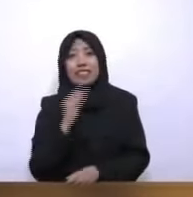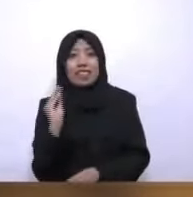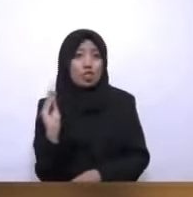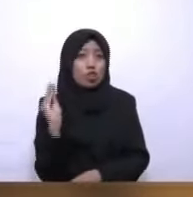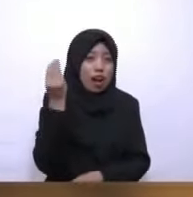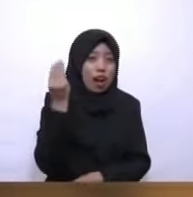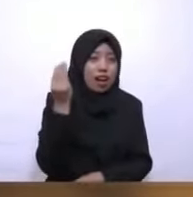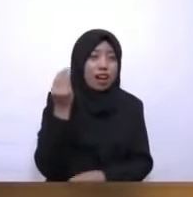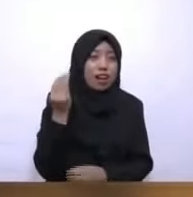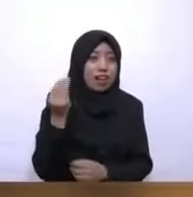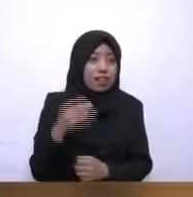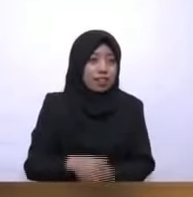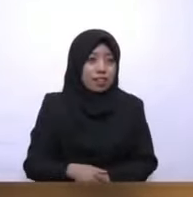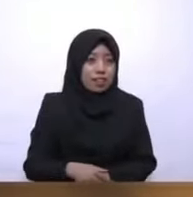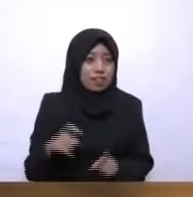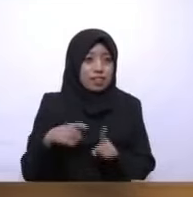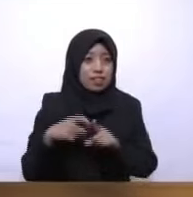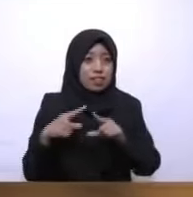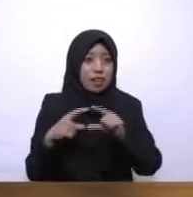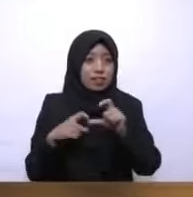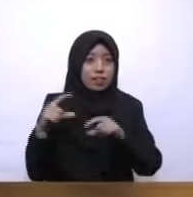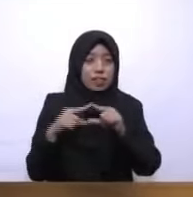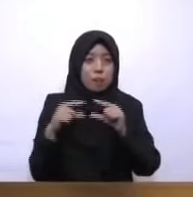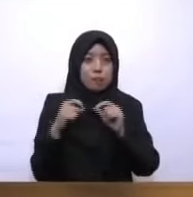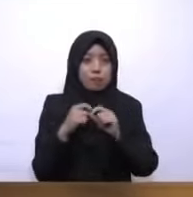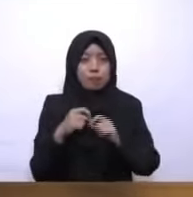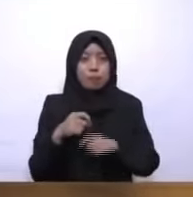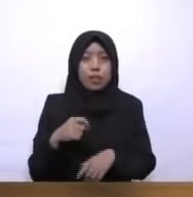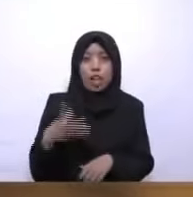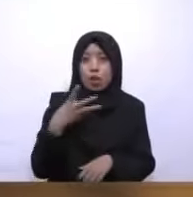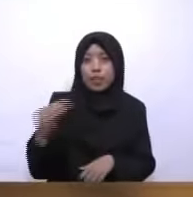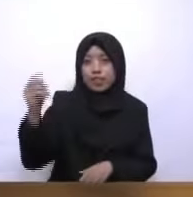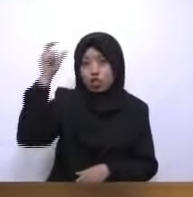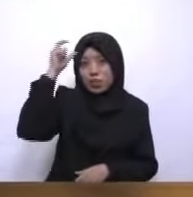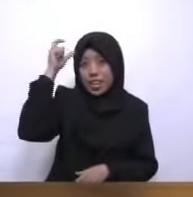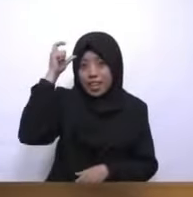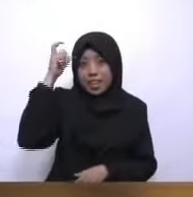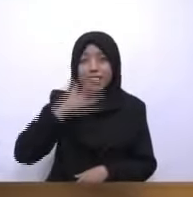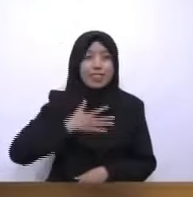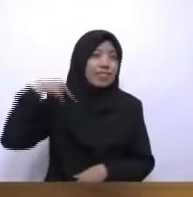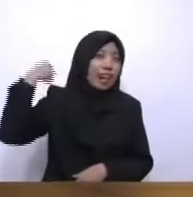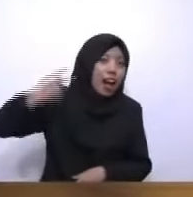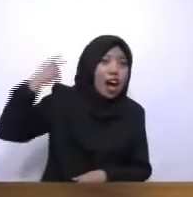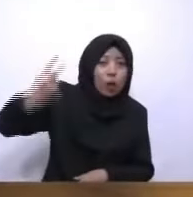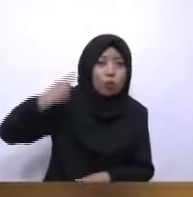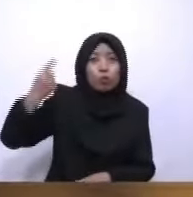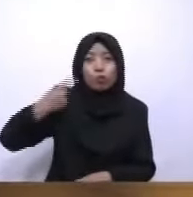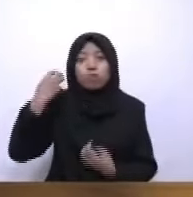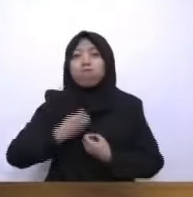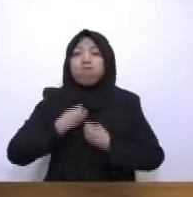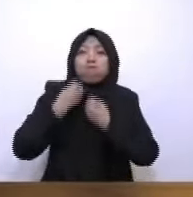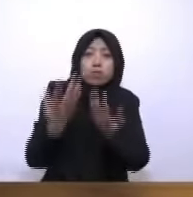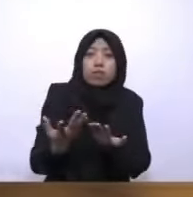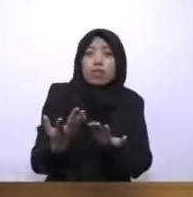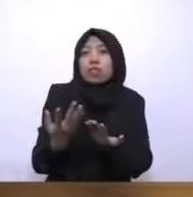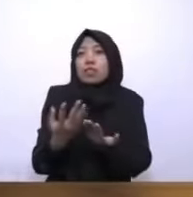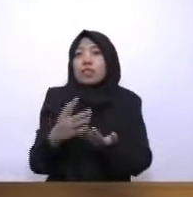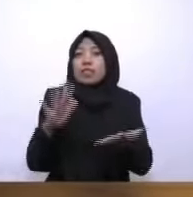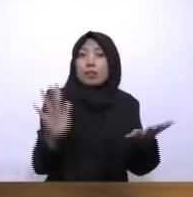Koharcap Gerakan Pramuka Kabupaten Sumedang, saya selalu menyampaikan dalam setiap